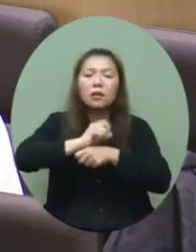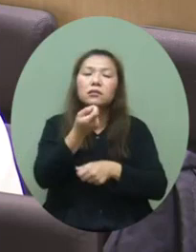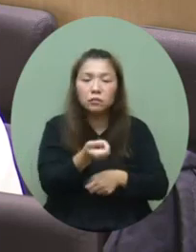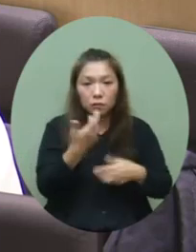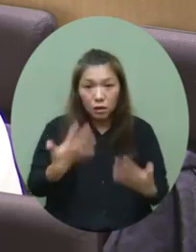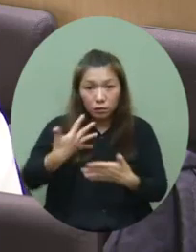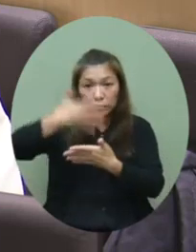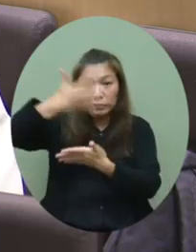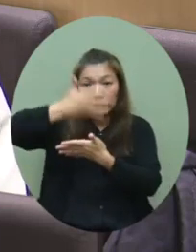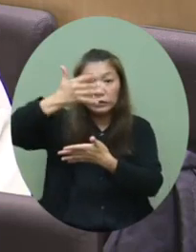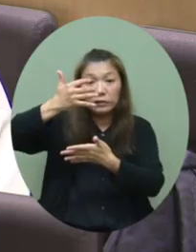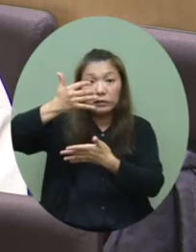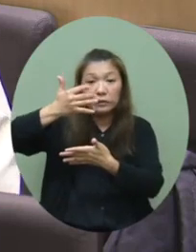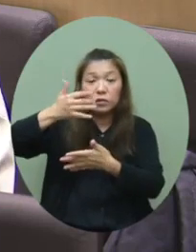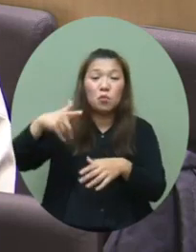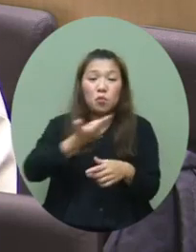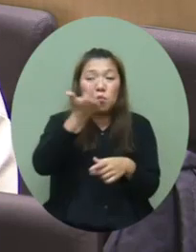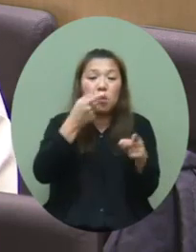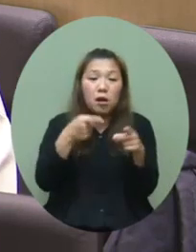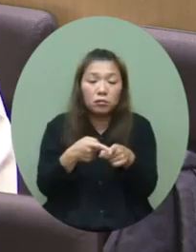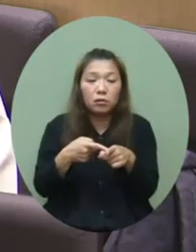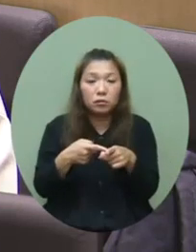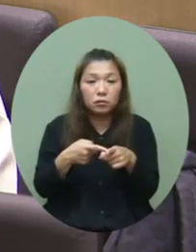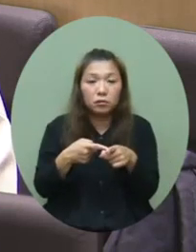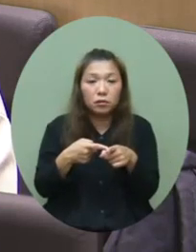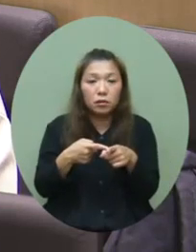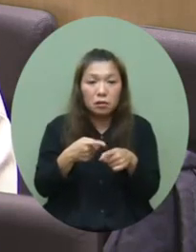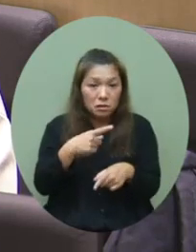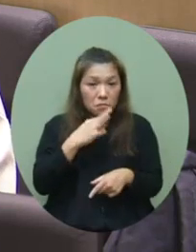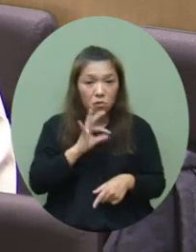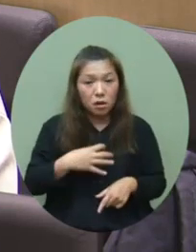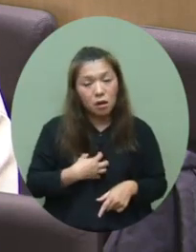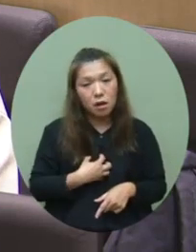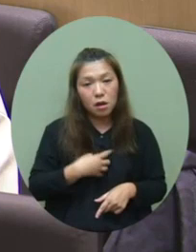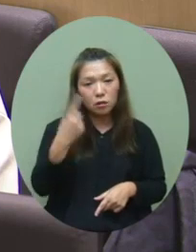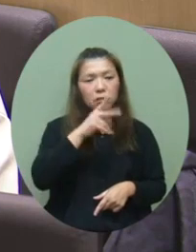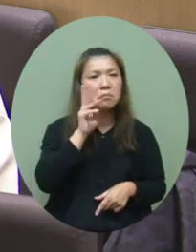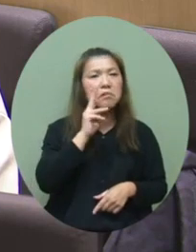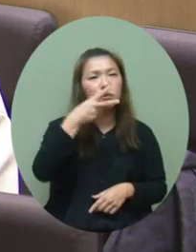但係大廈通常即係都比較多人啦。同埋即係擔唔擔心會出現翻好似